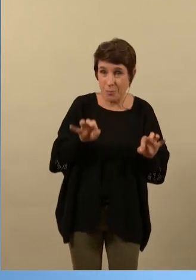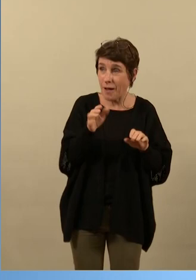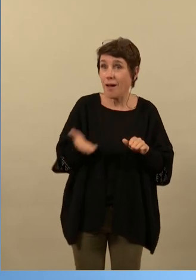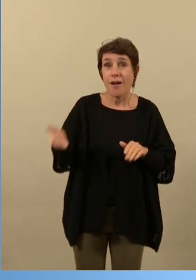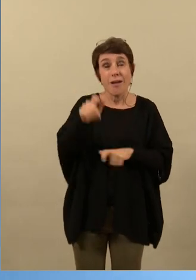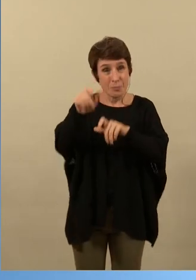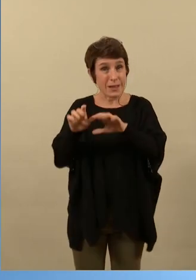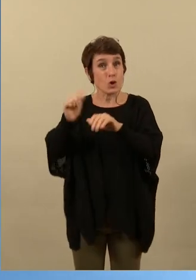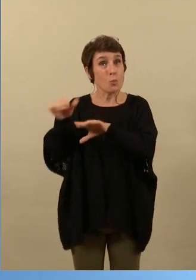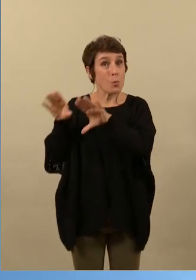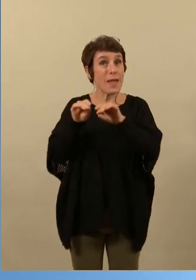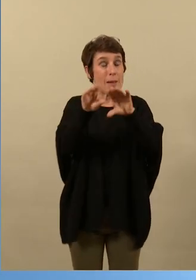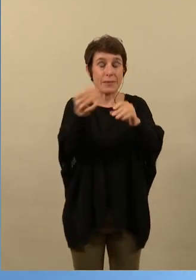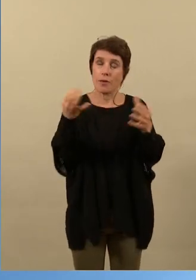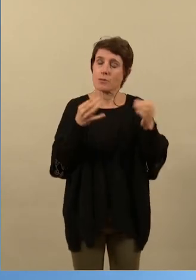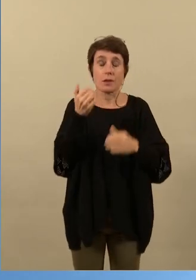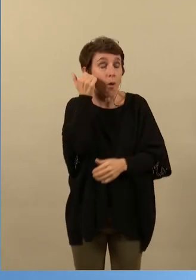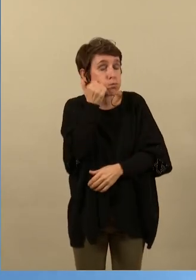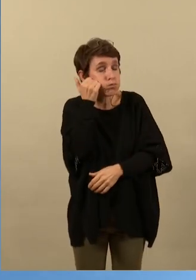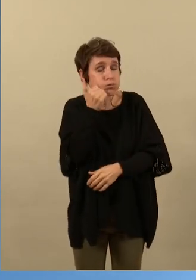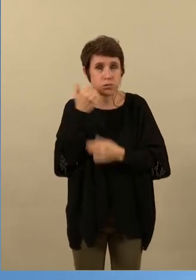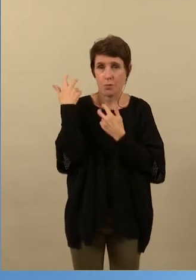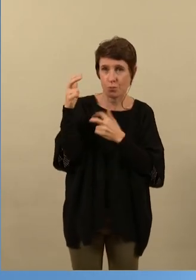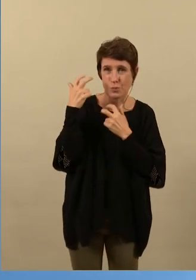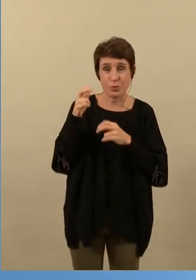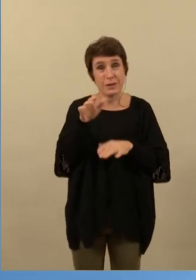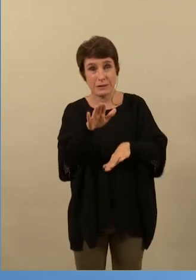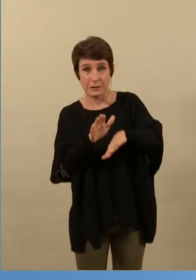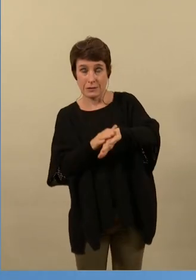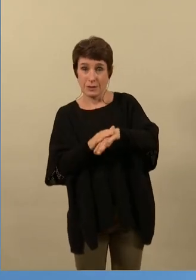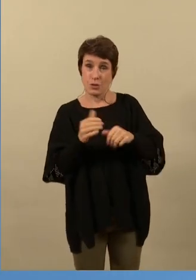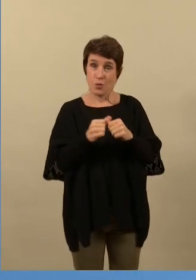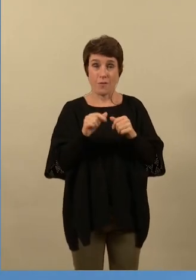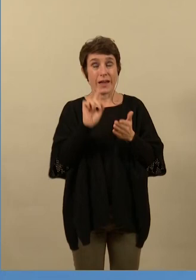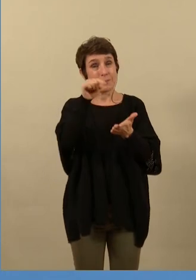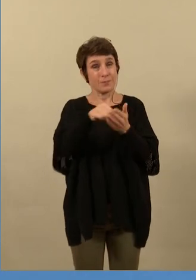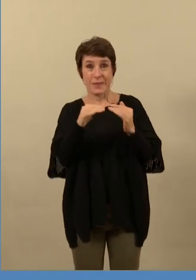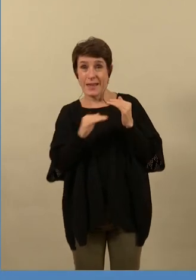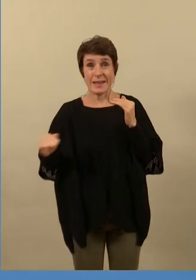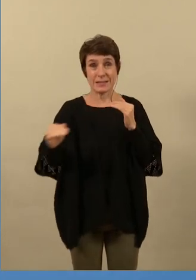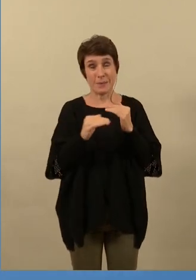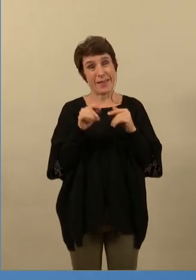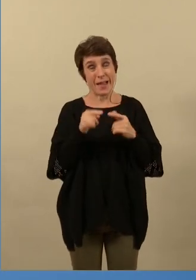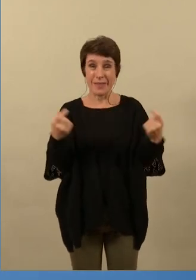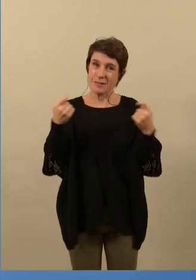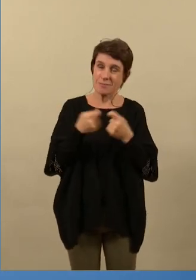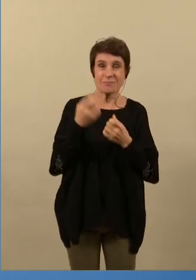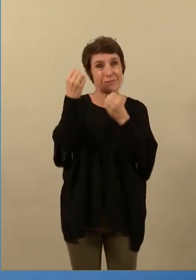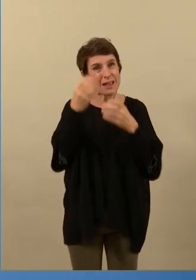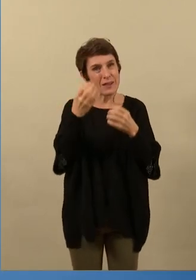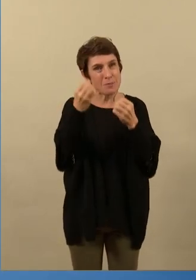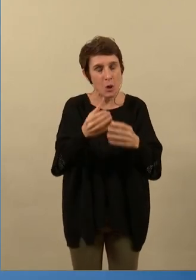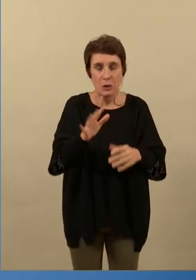sortis de terre il n'est pas certain que que la fonction événementielle de de l'explanade soit facilement